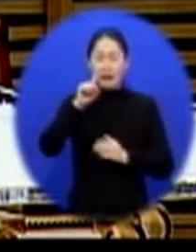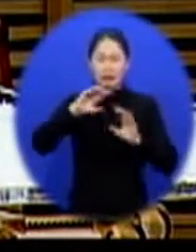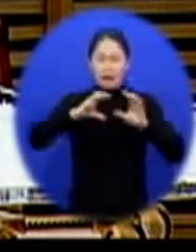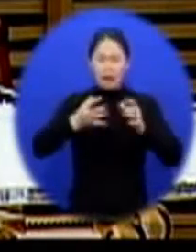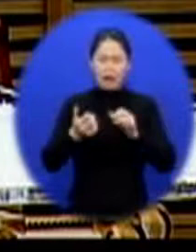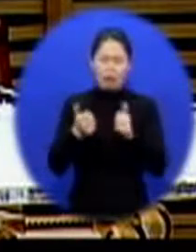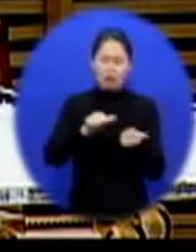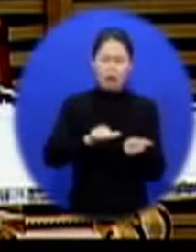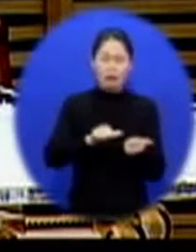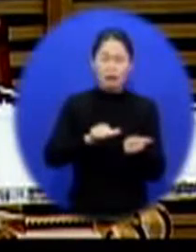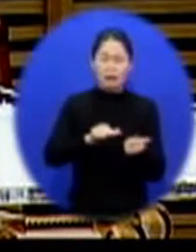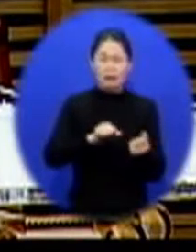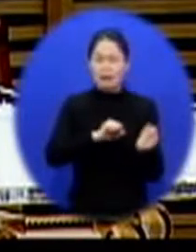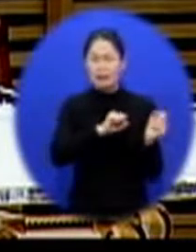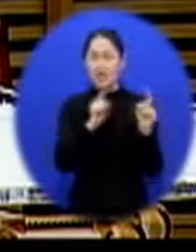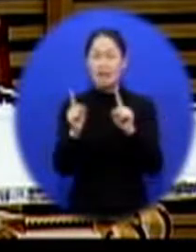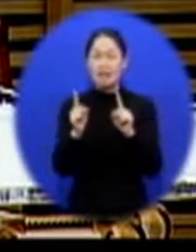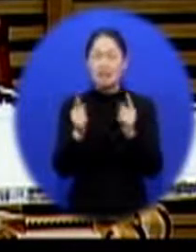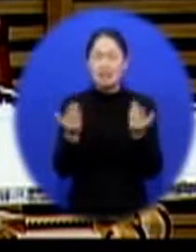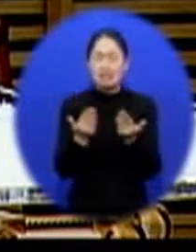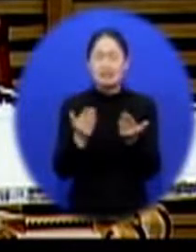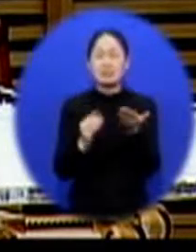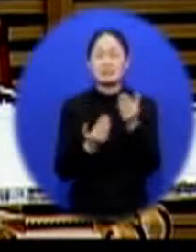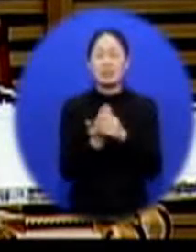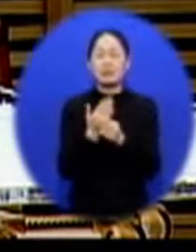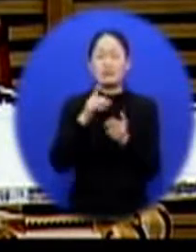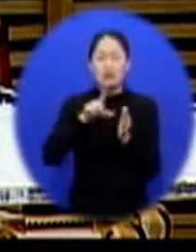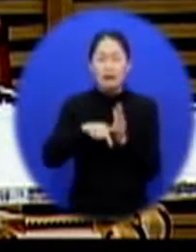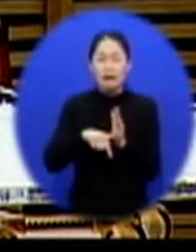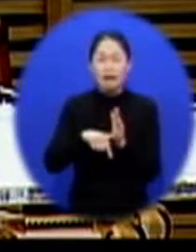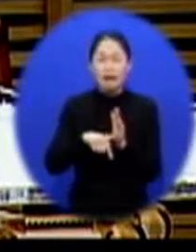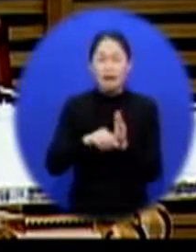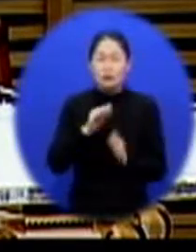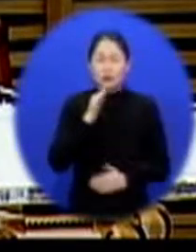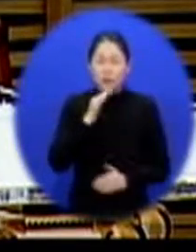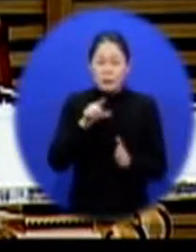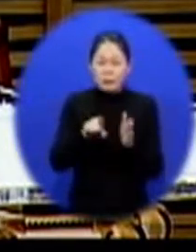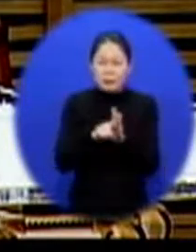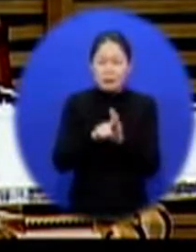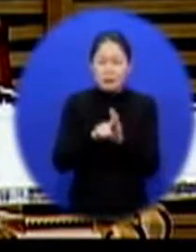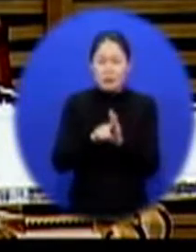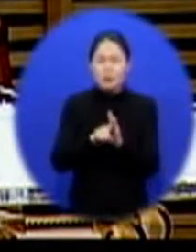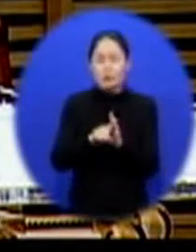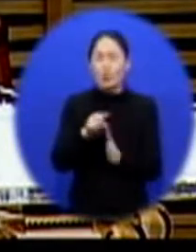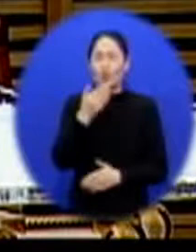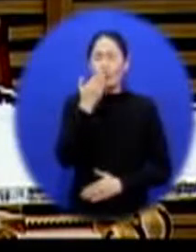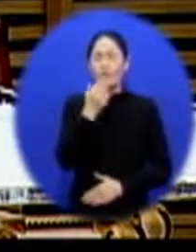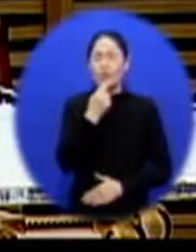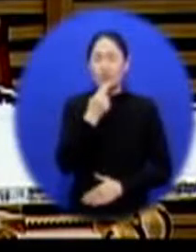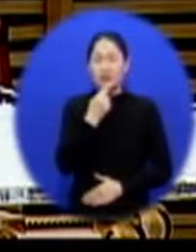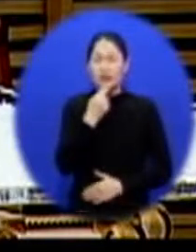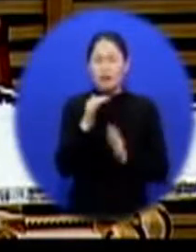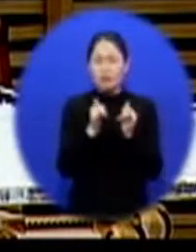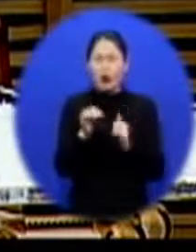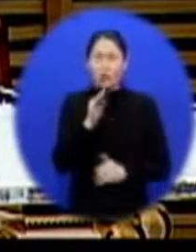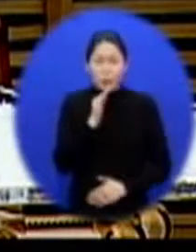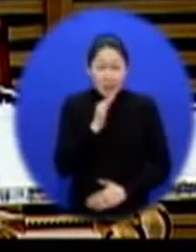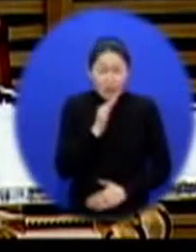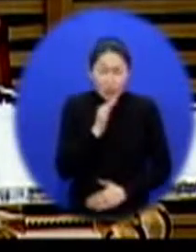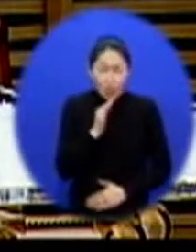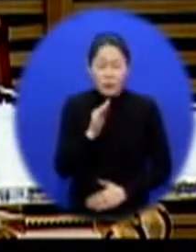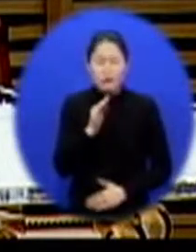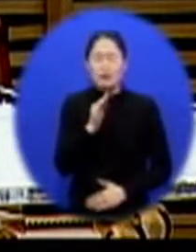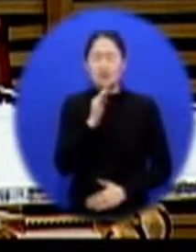다시 살아나는 것 같은 2기 벌어졌을 때 그 때 정말 믿어지지 않는 사람 조차도 그게 사실이냐 고 그게